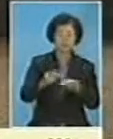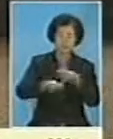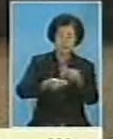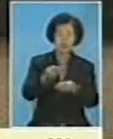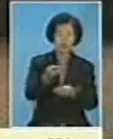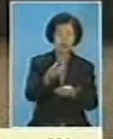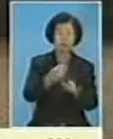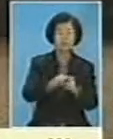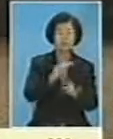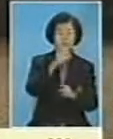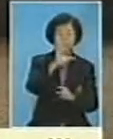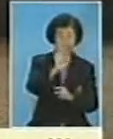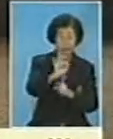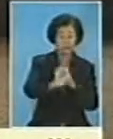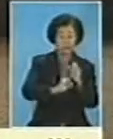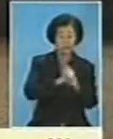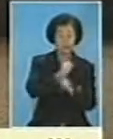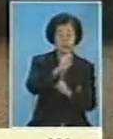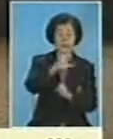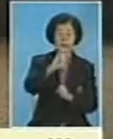นพ.ศ.